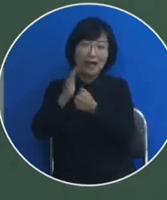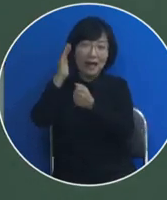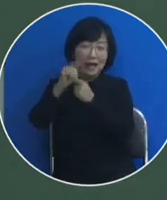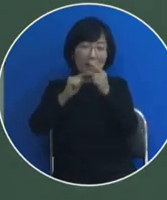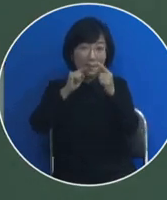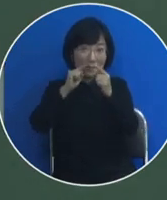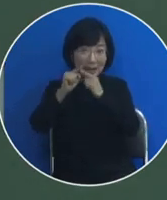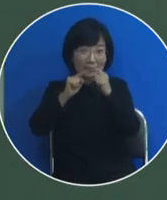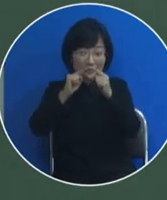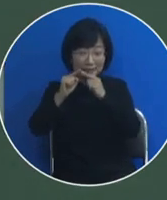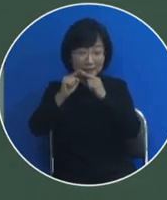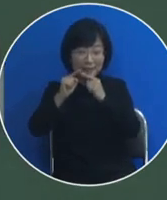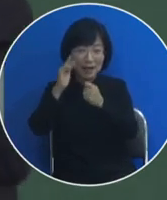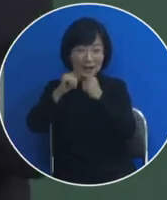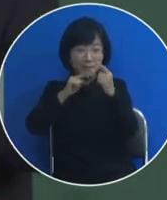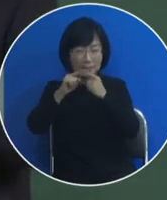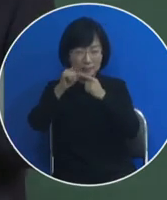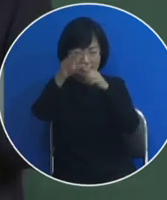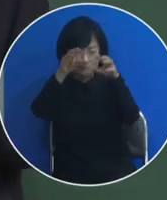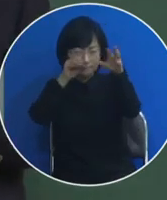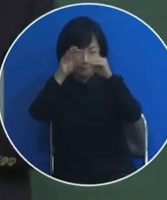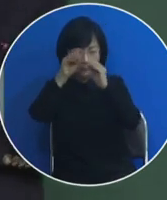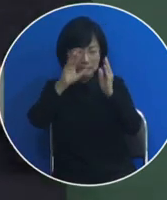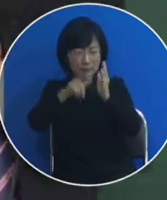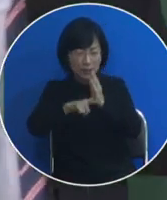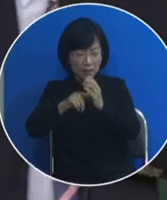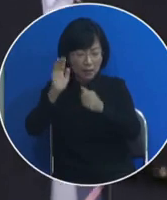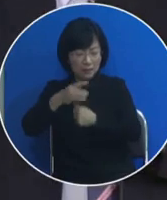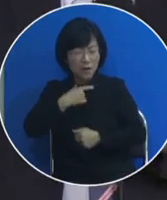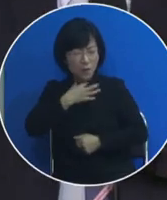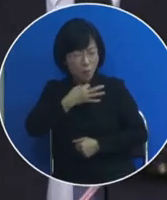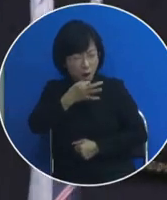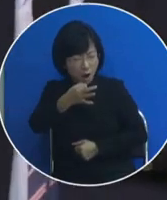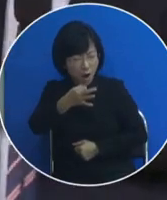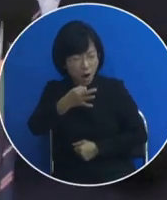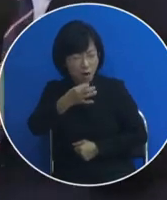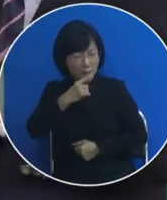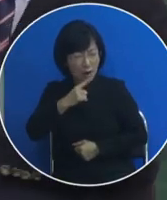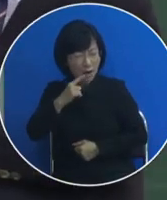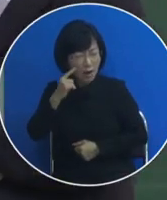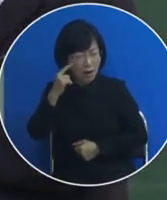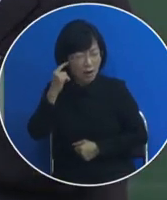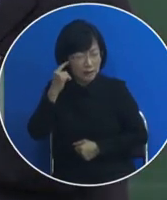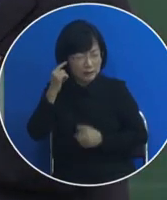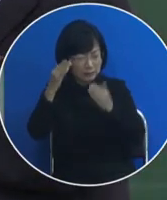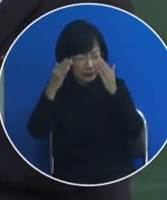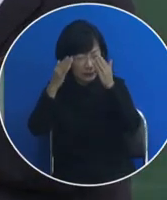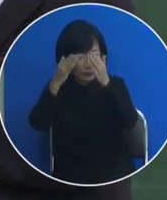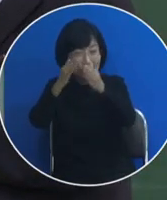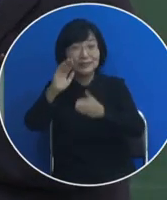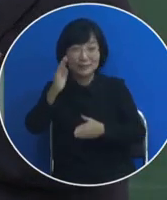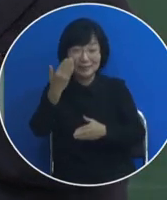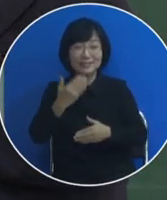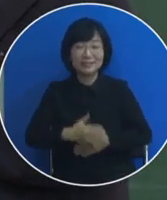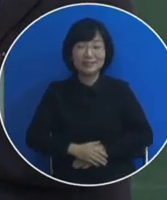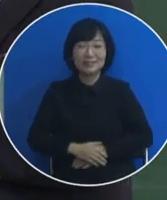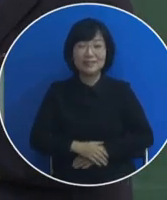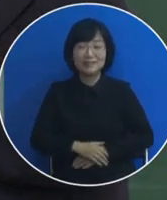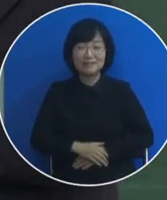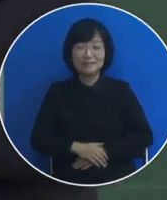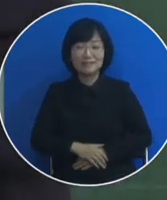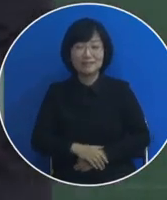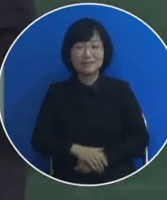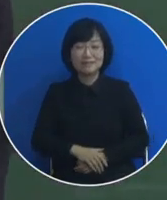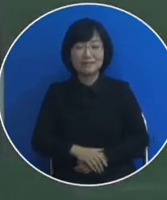아닙니다. 하나님의 음성을 듣게 되는 거예요. That when we ask the correct question and receive the correct answers, you're not just looking at the words that God is saying, but you see, hear